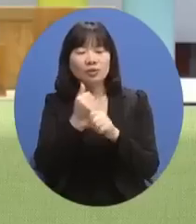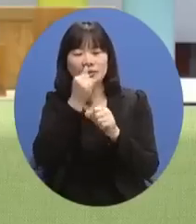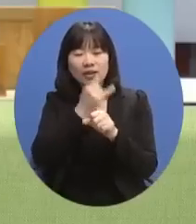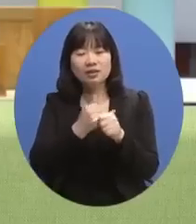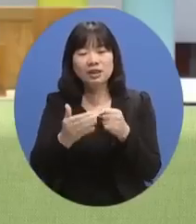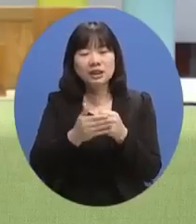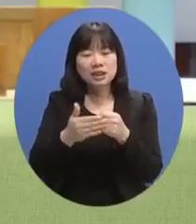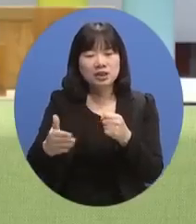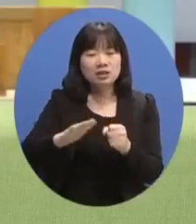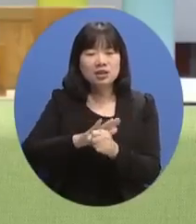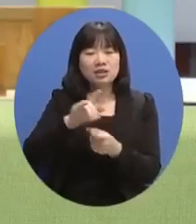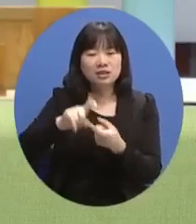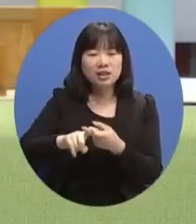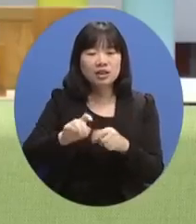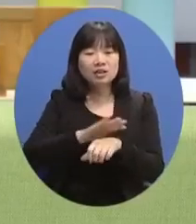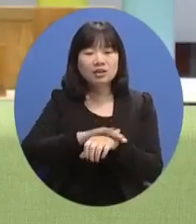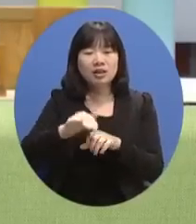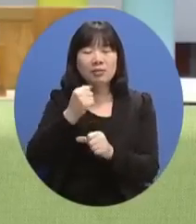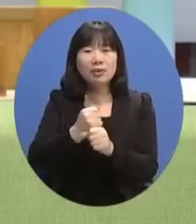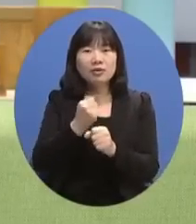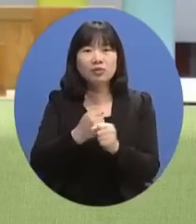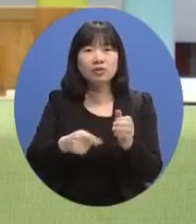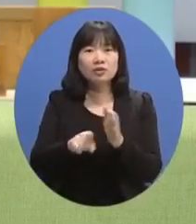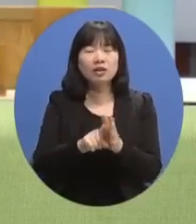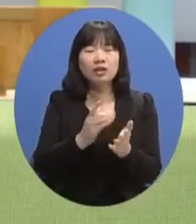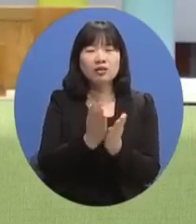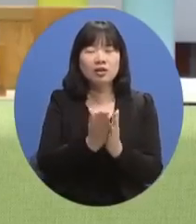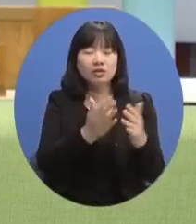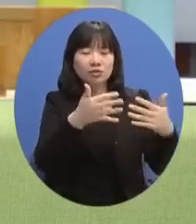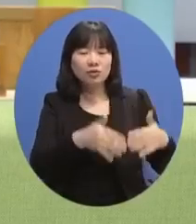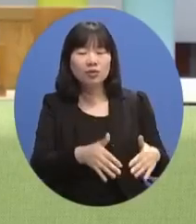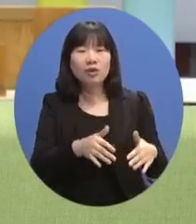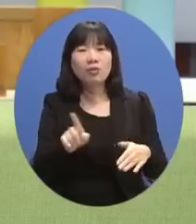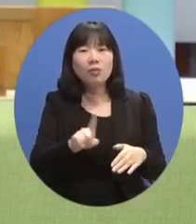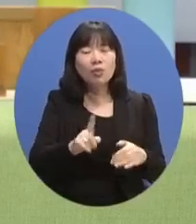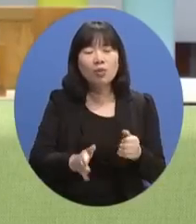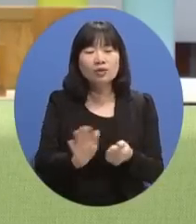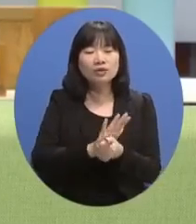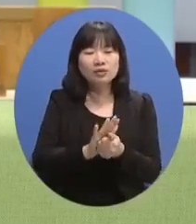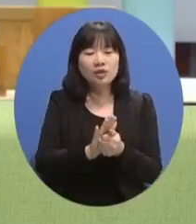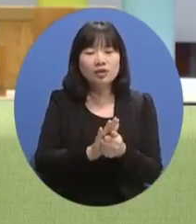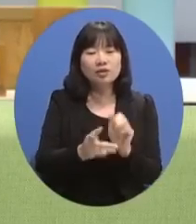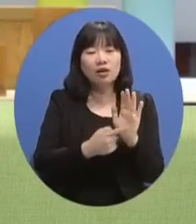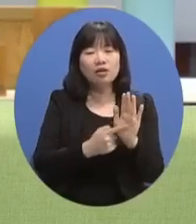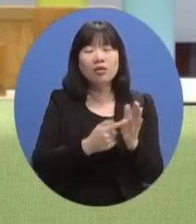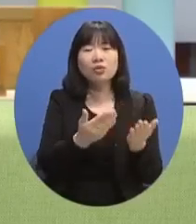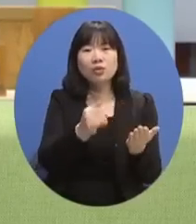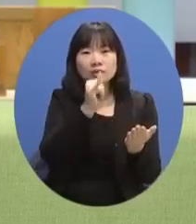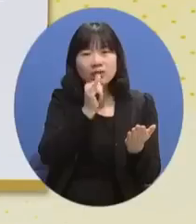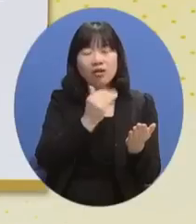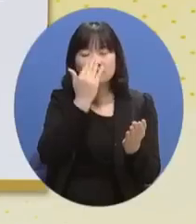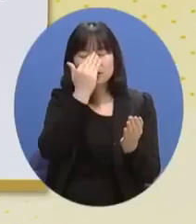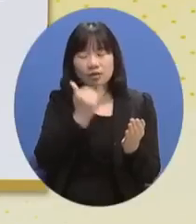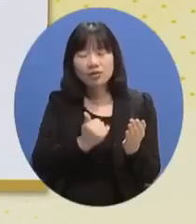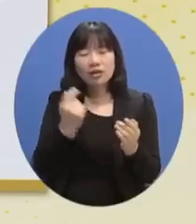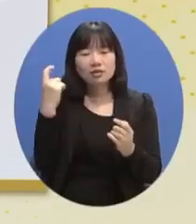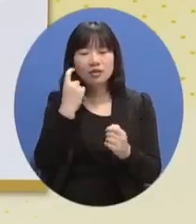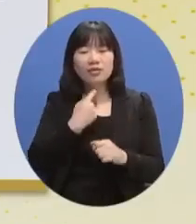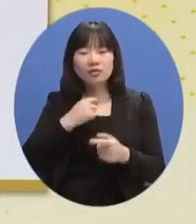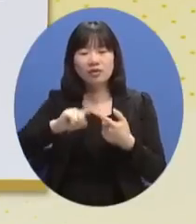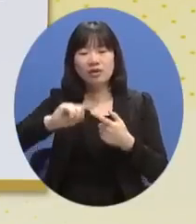네. 애착을 잘 형성하려면 이러이러한 조건을 갖춰라라고 친절하게 알려줬어요. 네. 우리 지겹도록 듣던